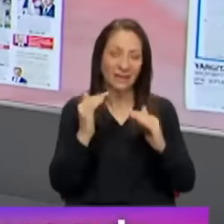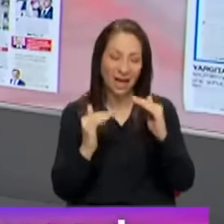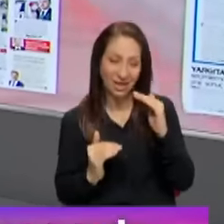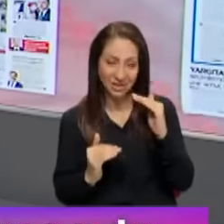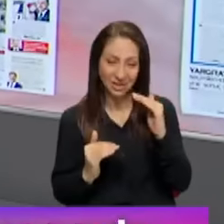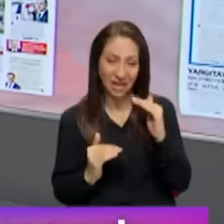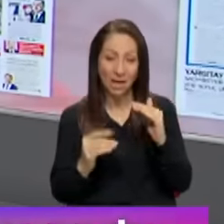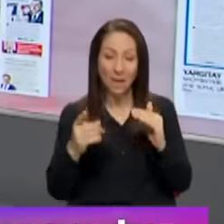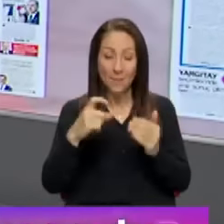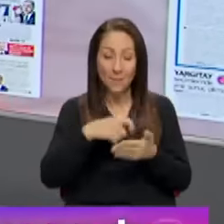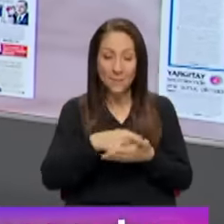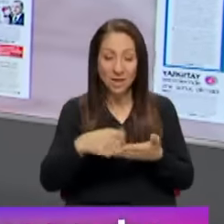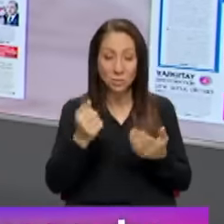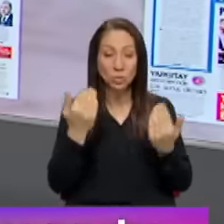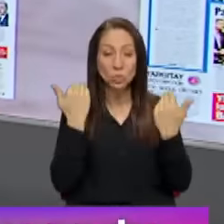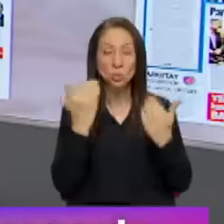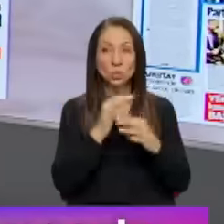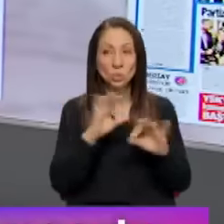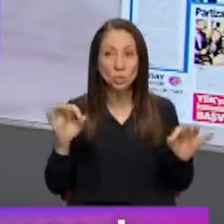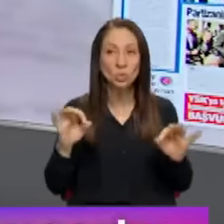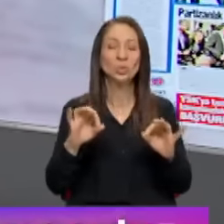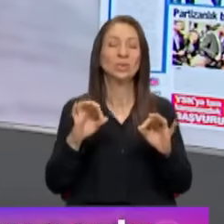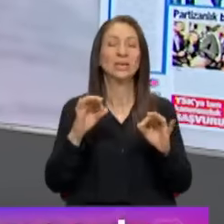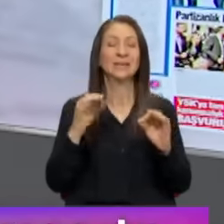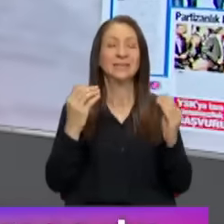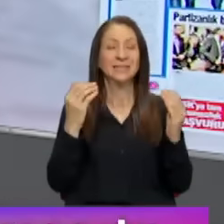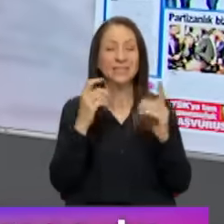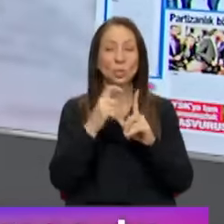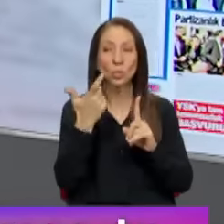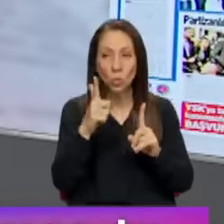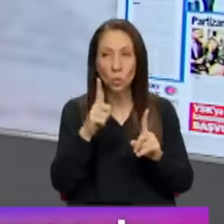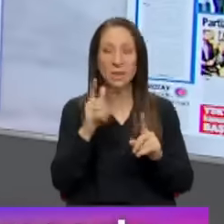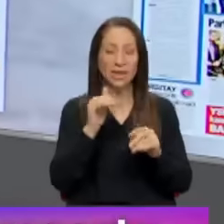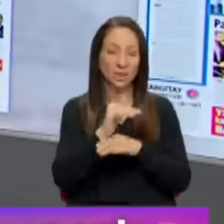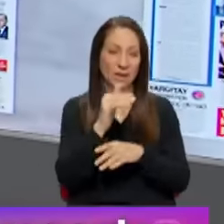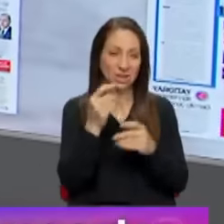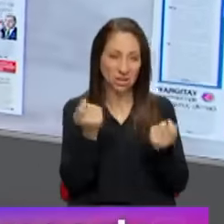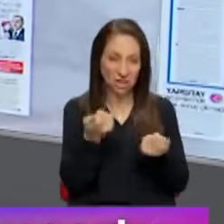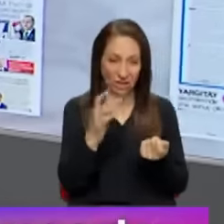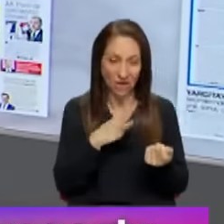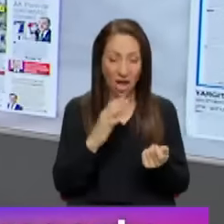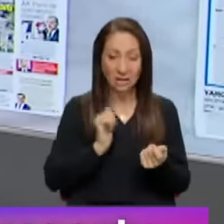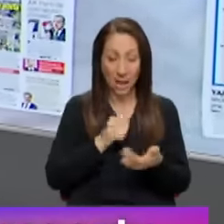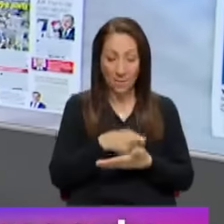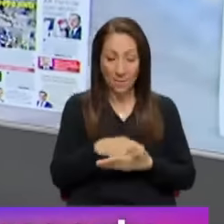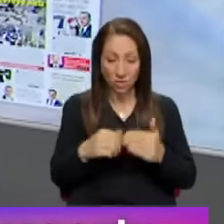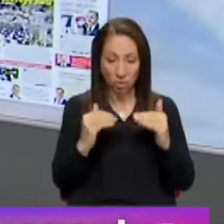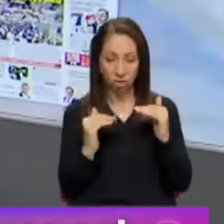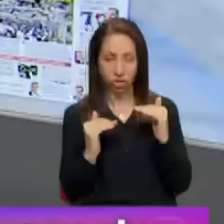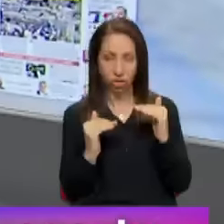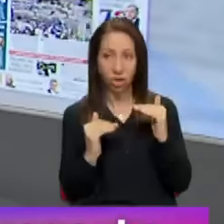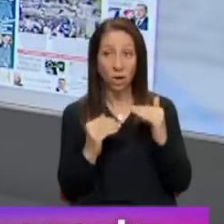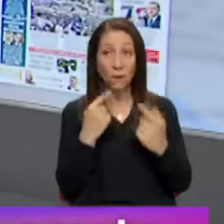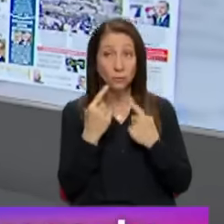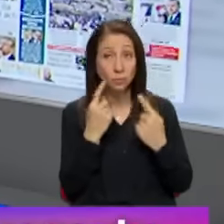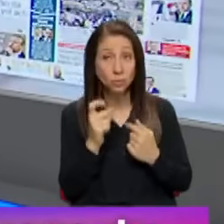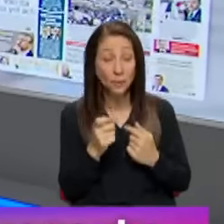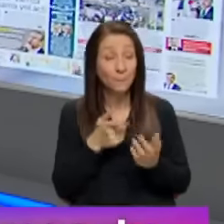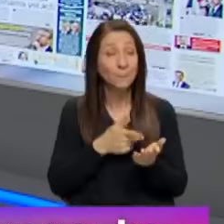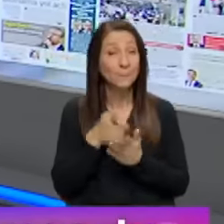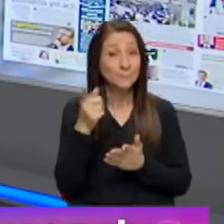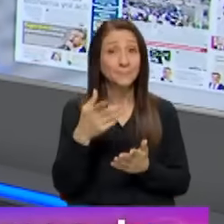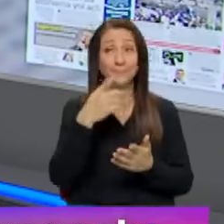altında aylık alan dul ve yetim aileyle yaşamaya çalışan insanlar var. Asgari ücretin bu seviyelerde olmasını konuşur muyduk?